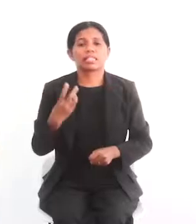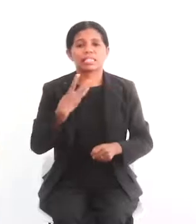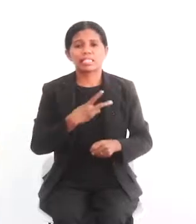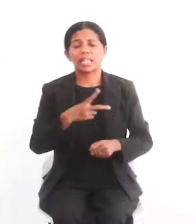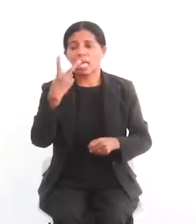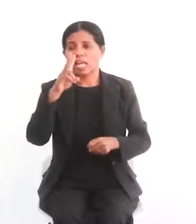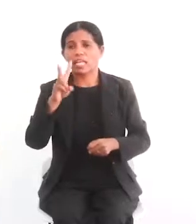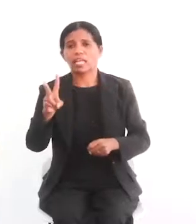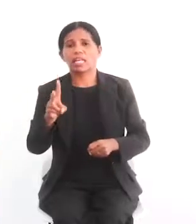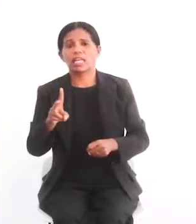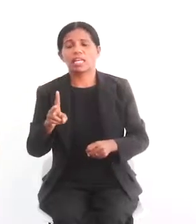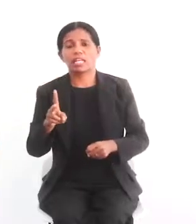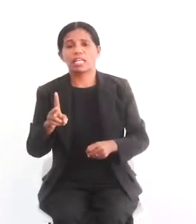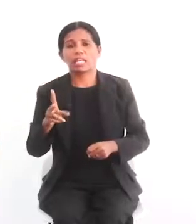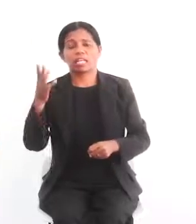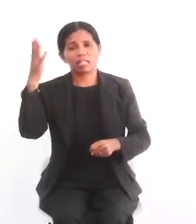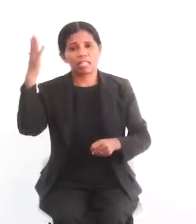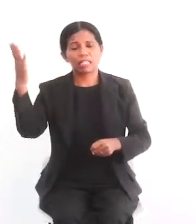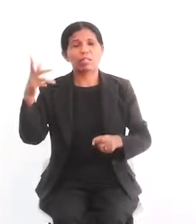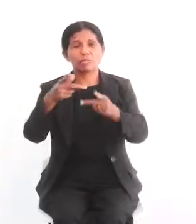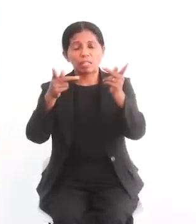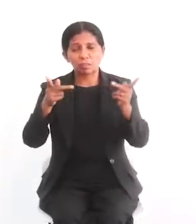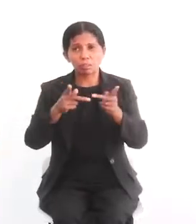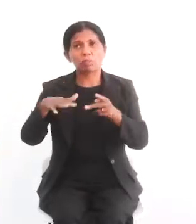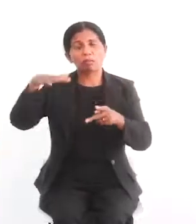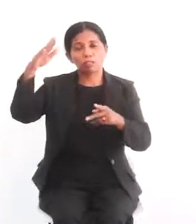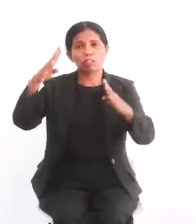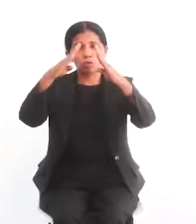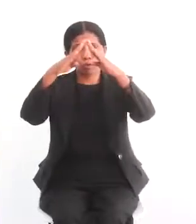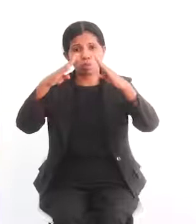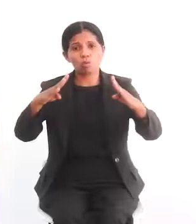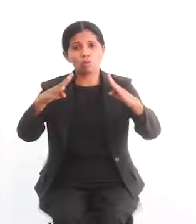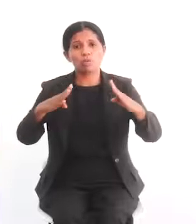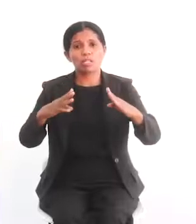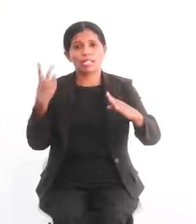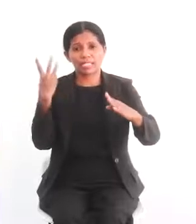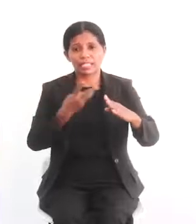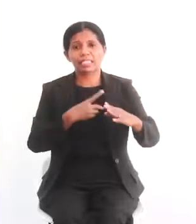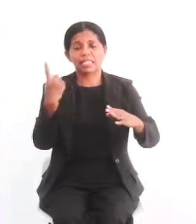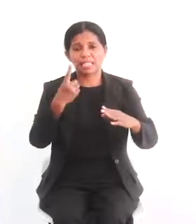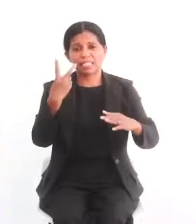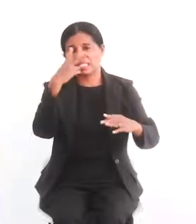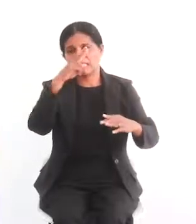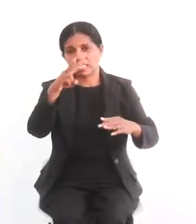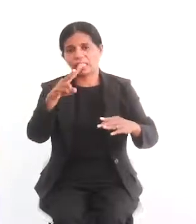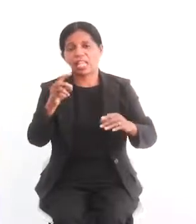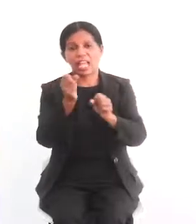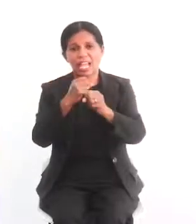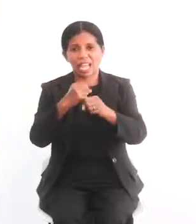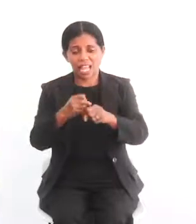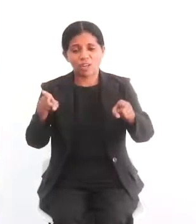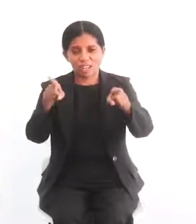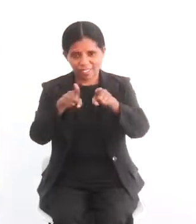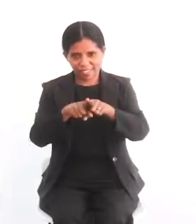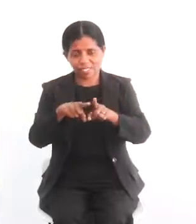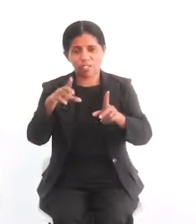hare iha torres ne beke as ka uma ka kuluk sira ita sempre hare forma geometria hanesan